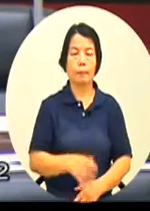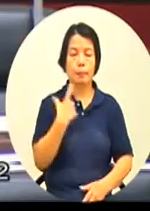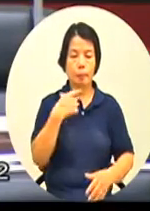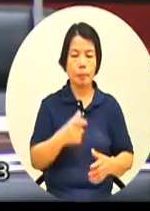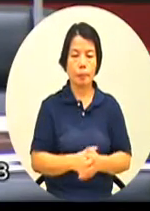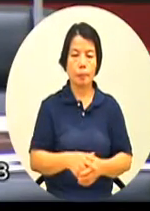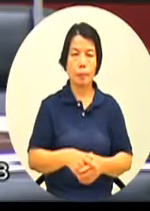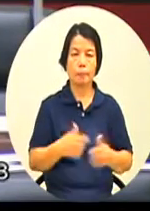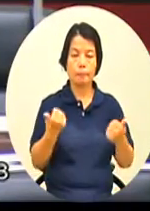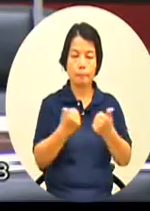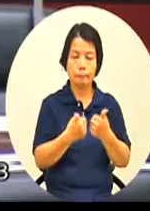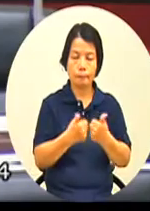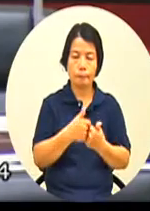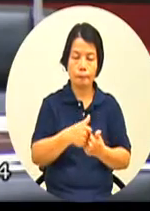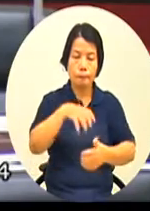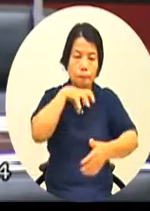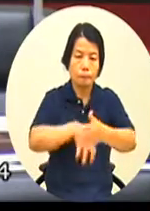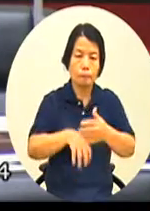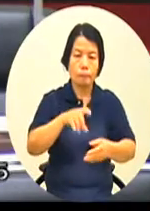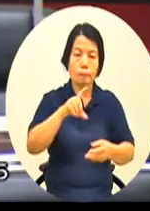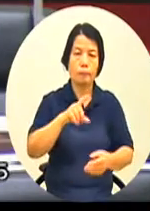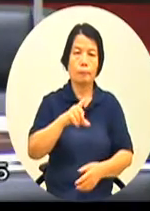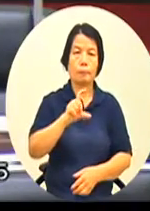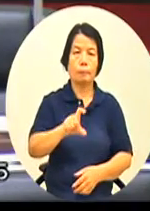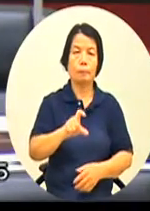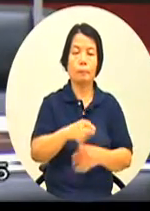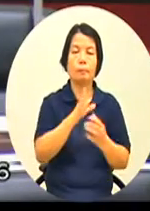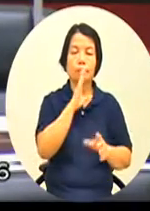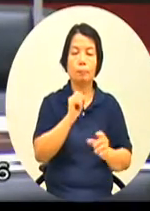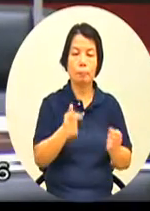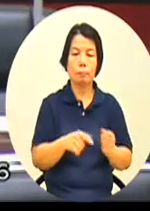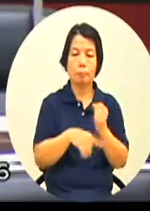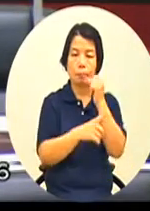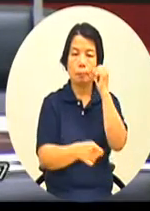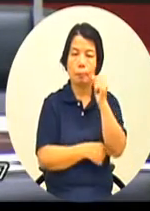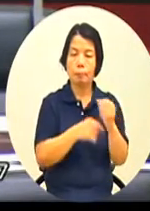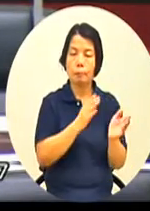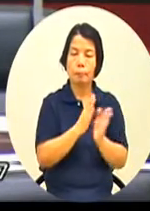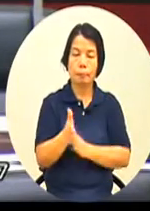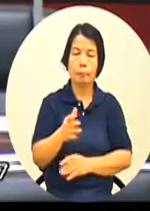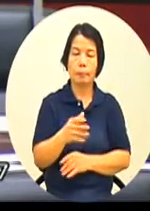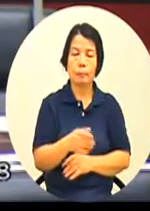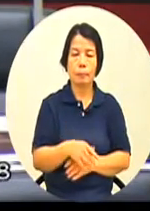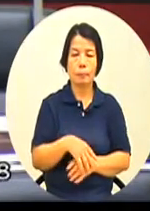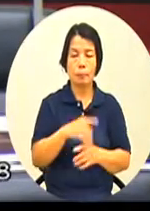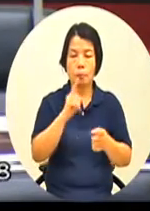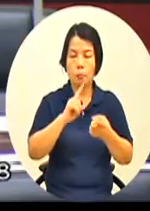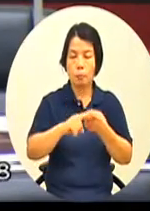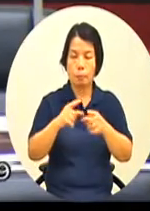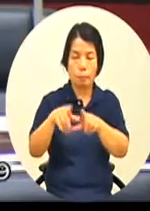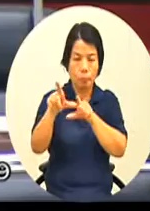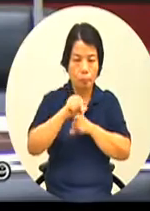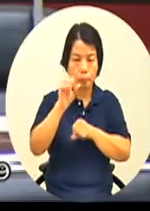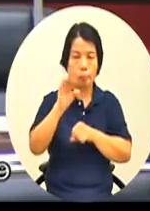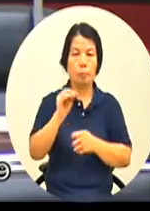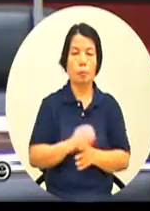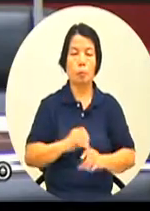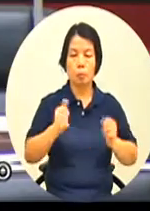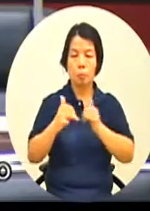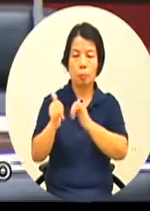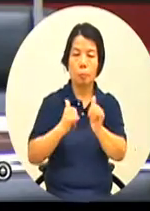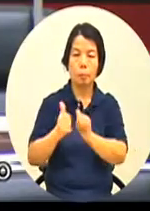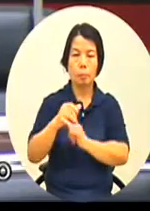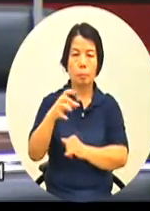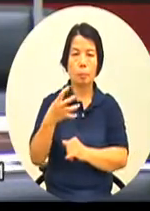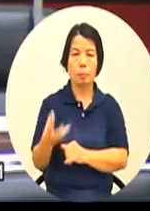讲的内容到底是不是也是合法合情又合理，只是他们现在不是社会的多数，而他们